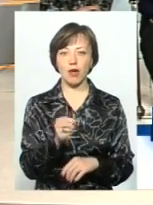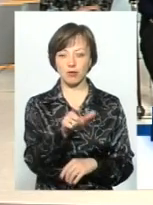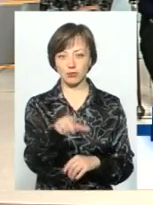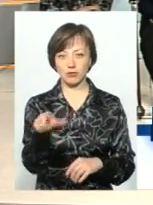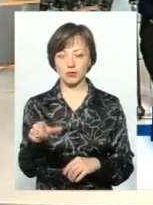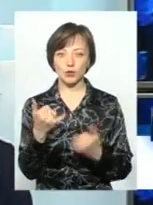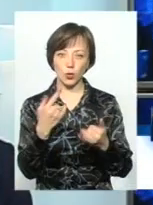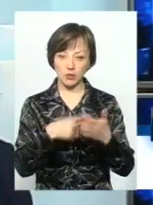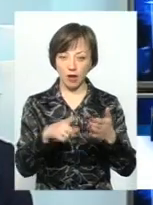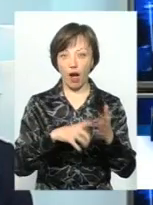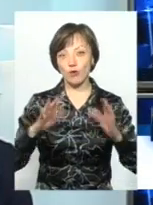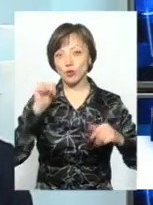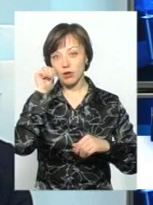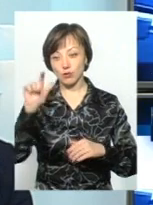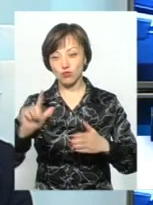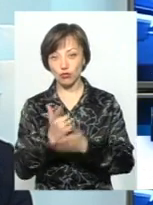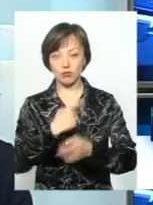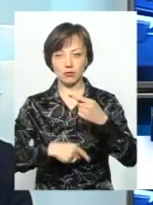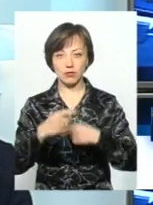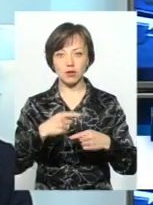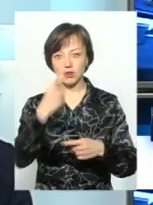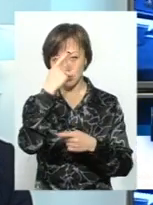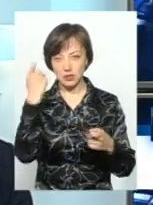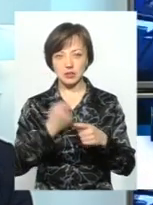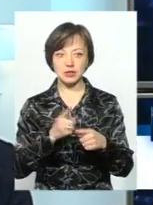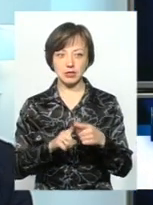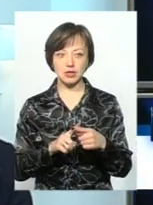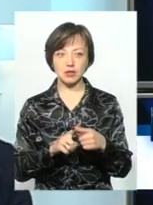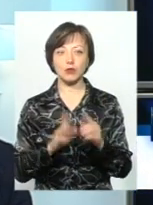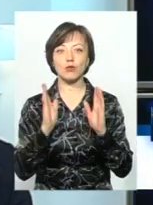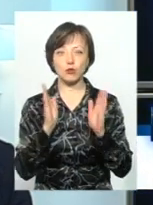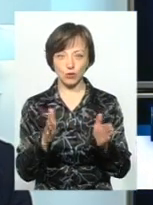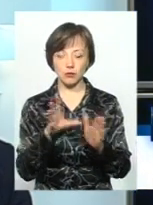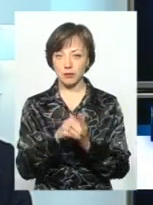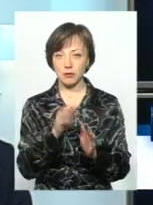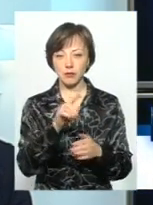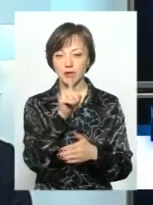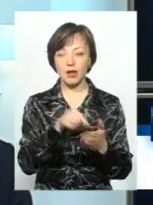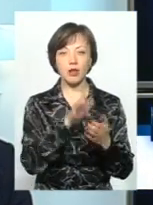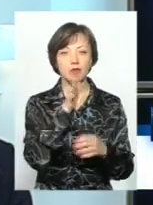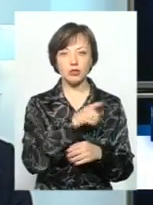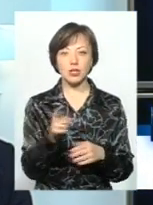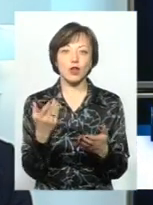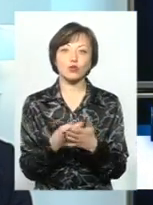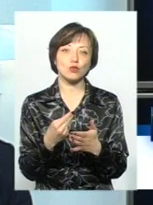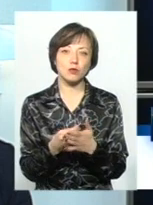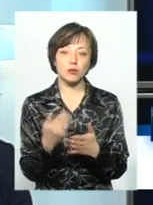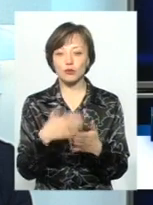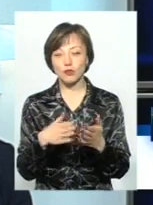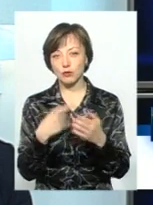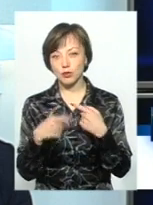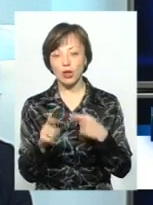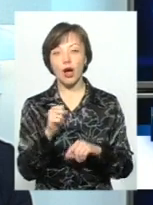сьогодні скасували. Я вкотре хочу наголосити, що скоріш за все її введуть, питання в часі. Яка сума буде, це зовсім інше.